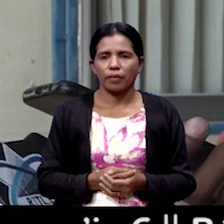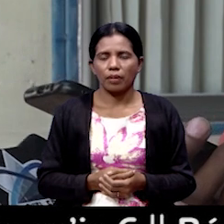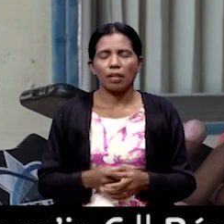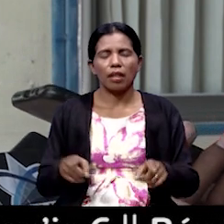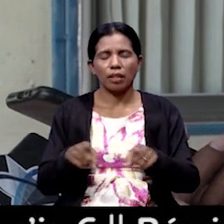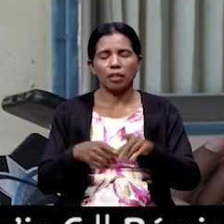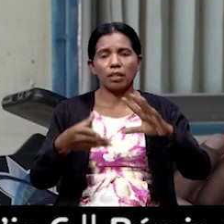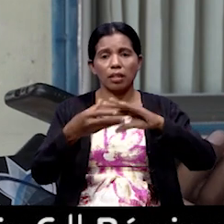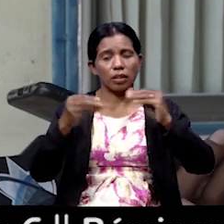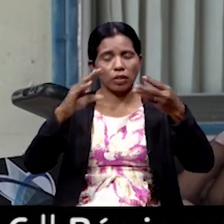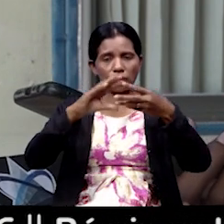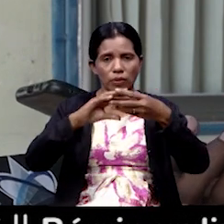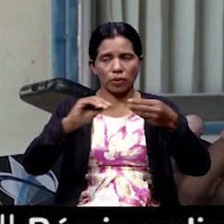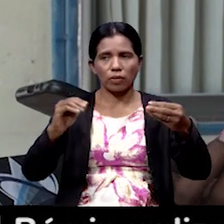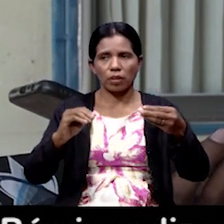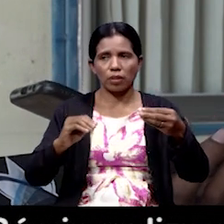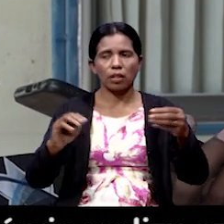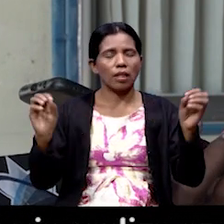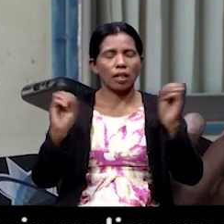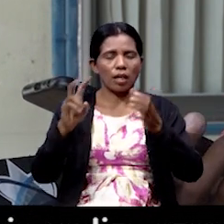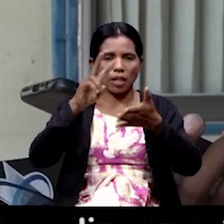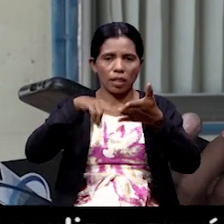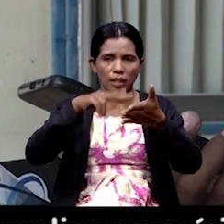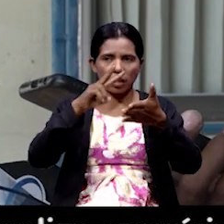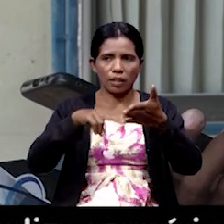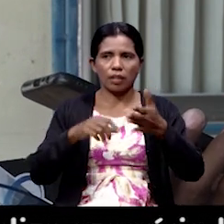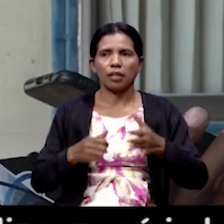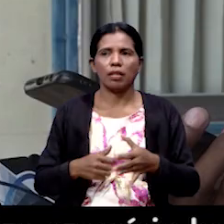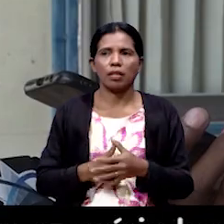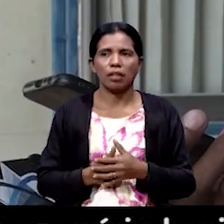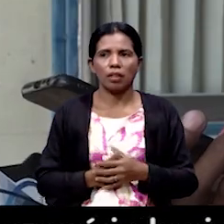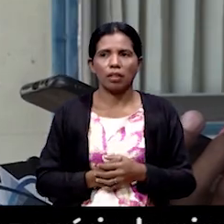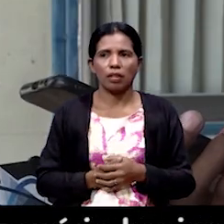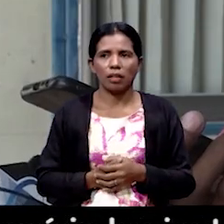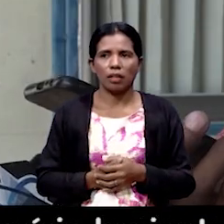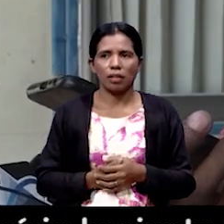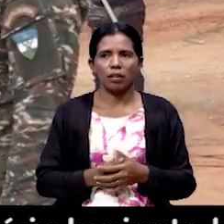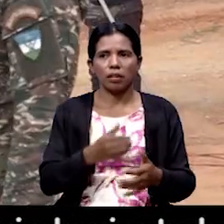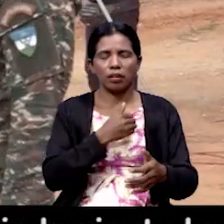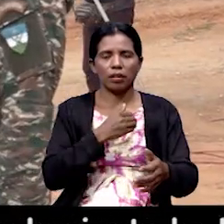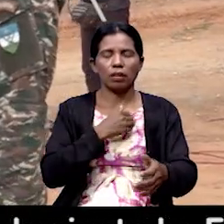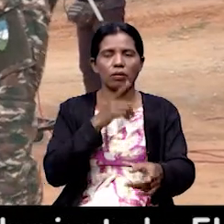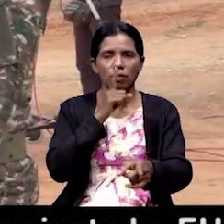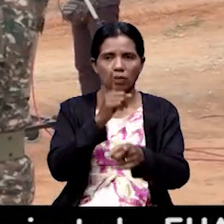biografia mos anas original ne la le ida be esbosu kasi da glos ne makle